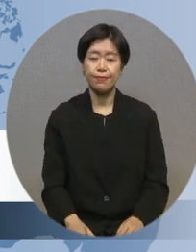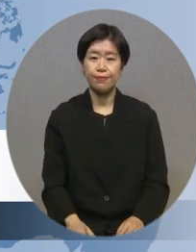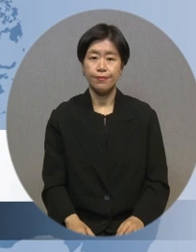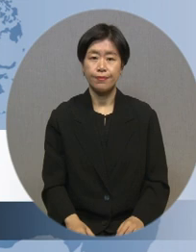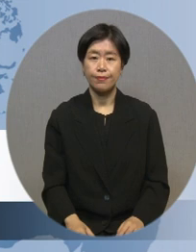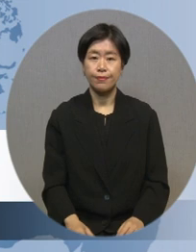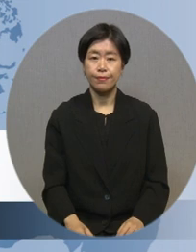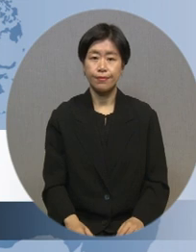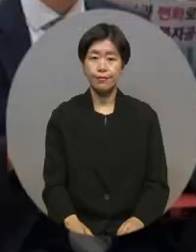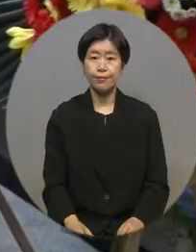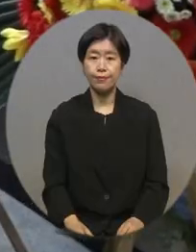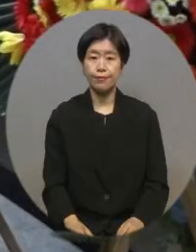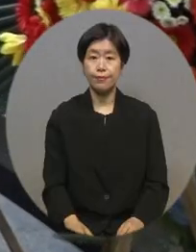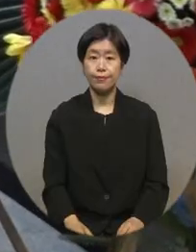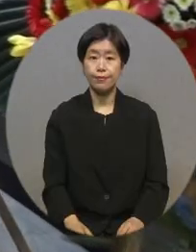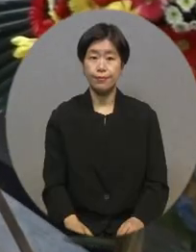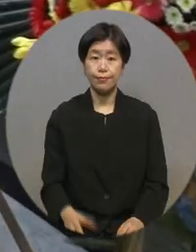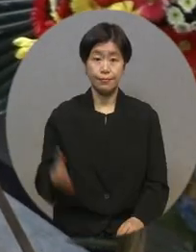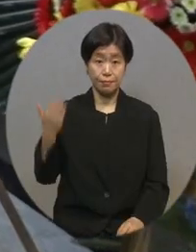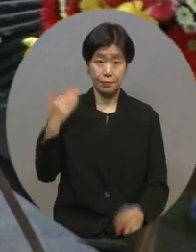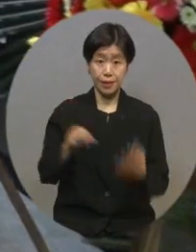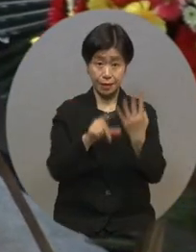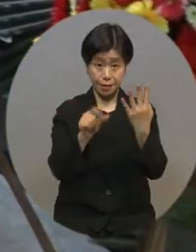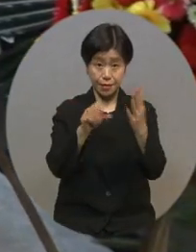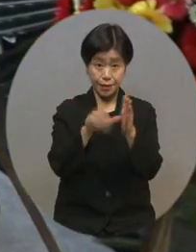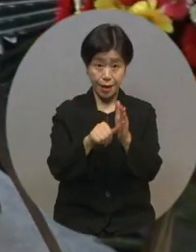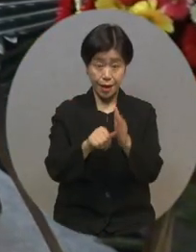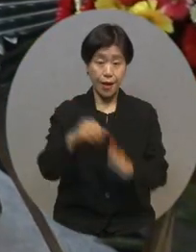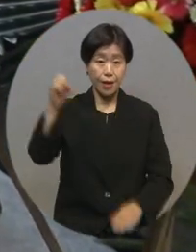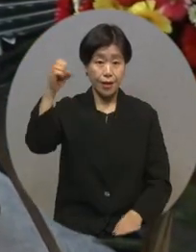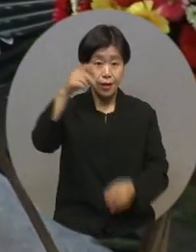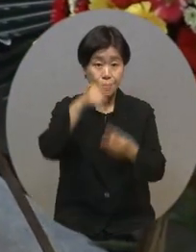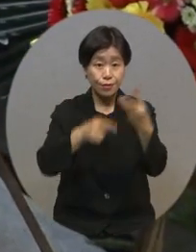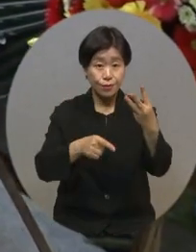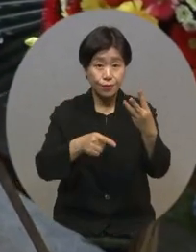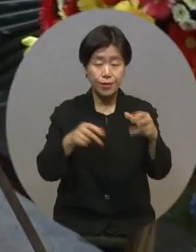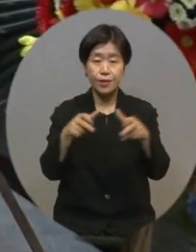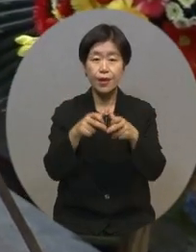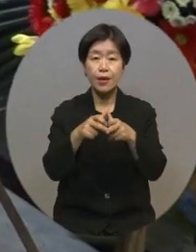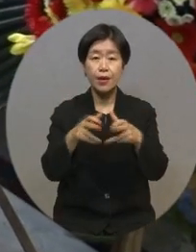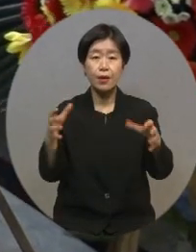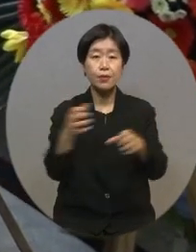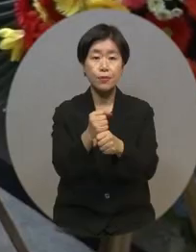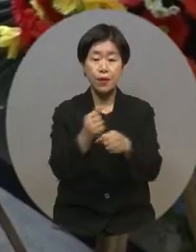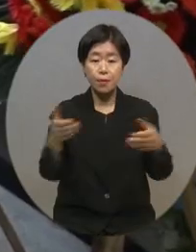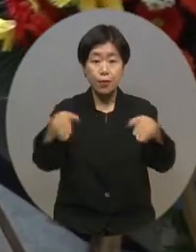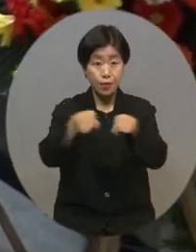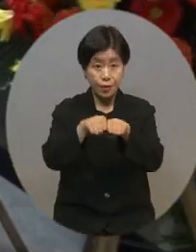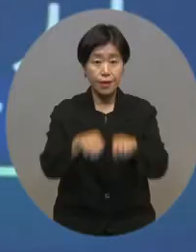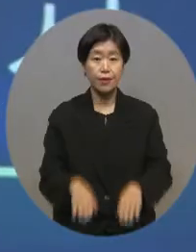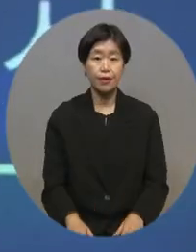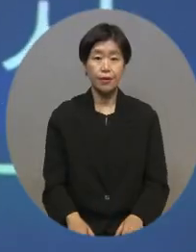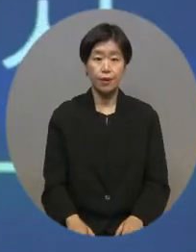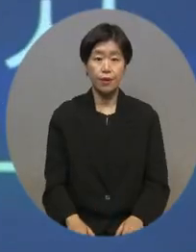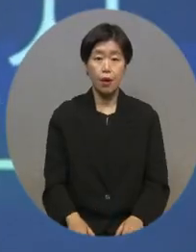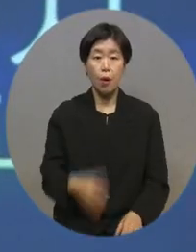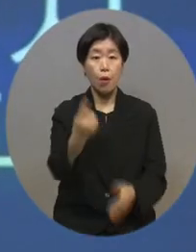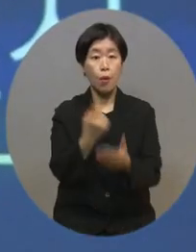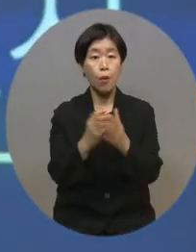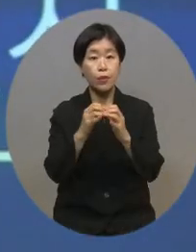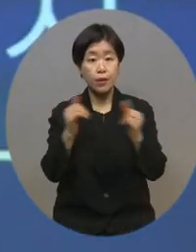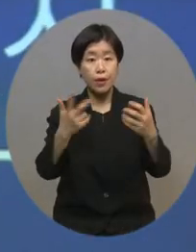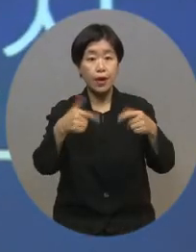다녀왔습니다. 지난 4월 양주시 장애인 종합복지관은 강당에서 이용자들과 함께하는